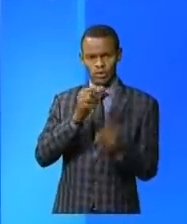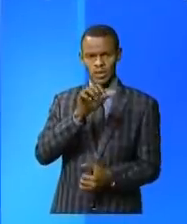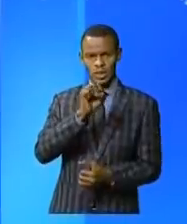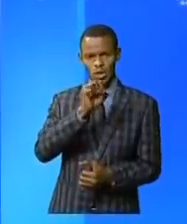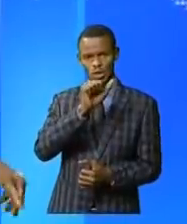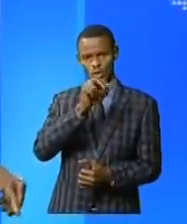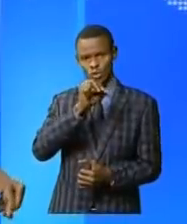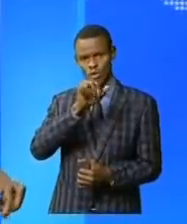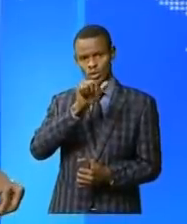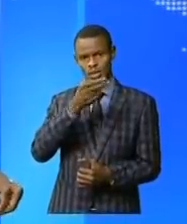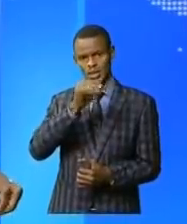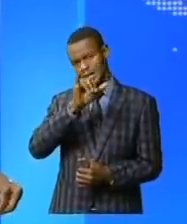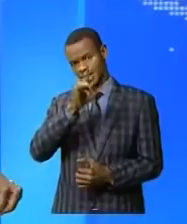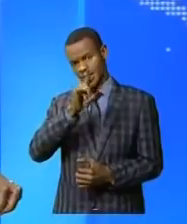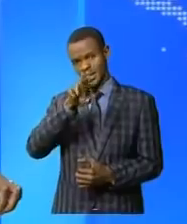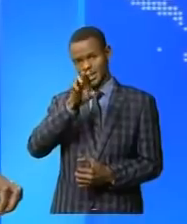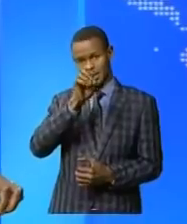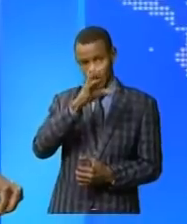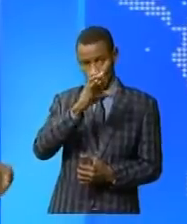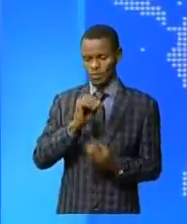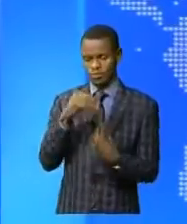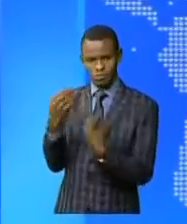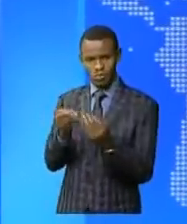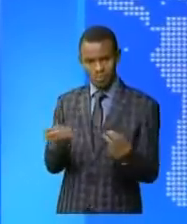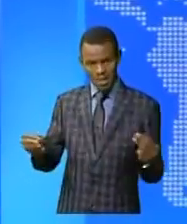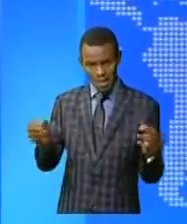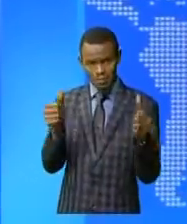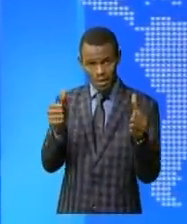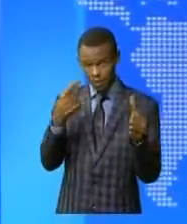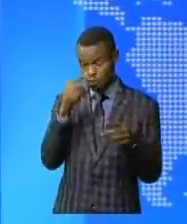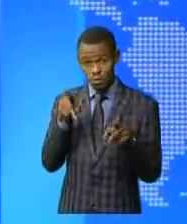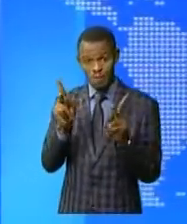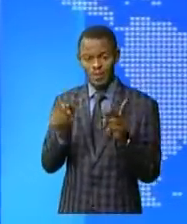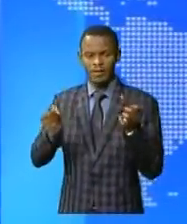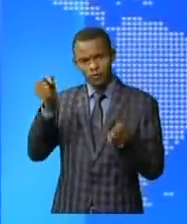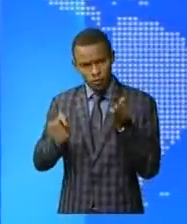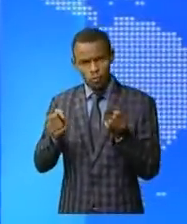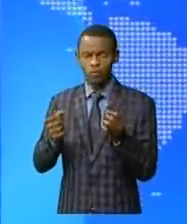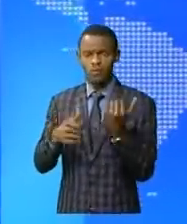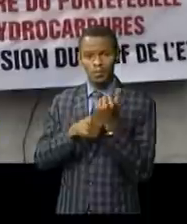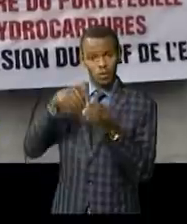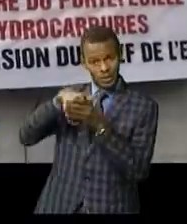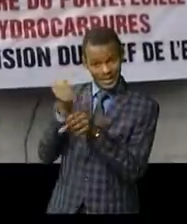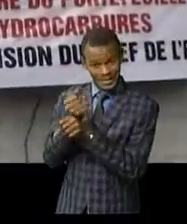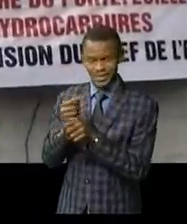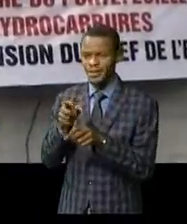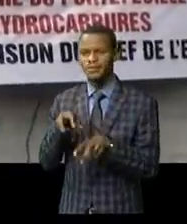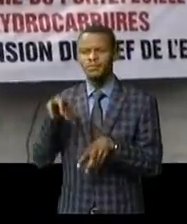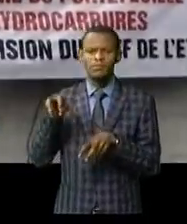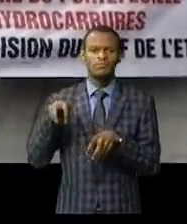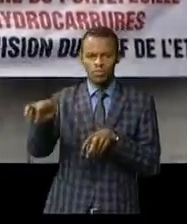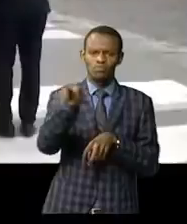d'un nouveau charroi automobile pour faciliter la mobilité des agents et cadres. Séverine Katanda.